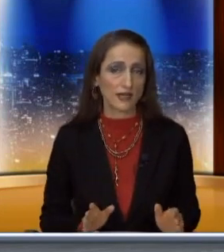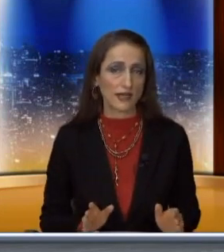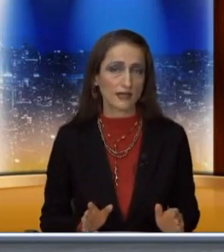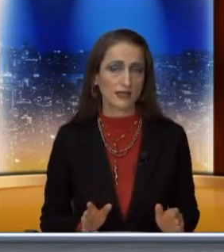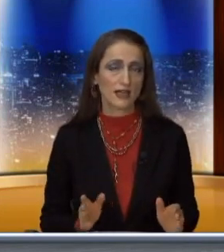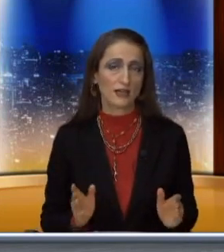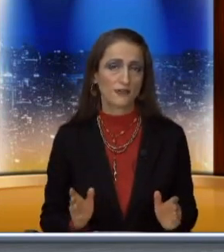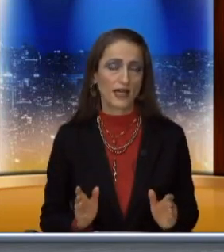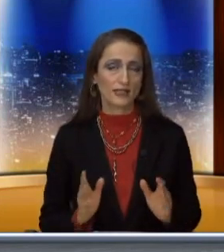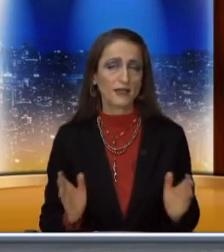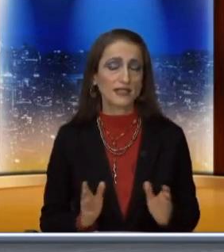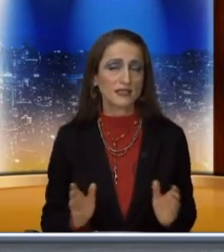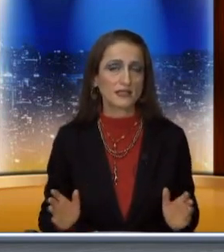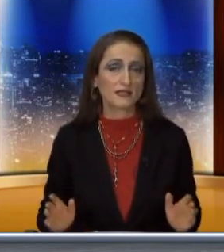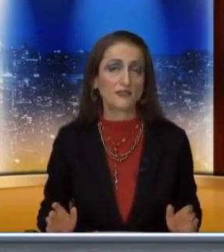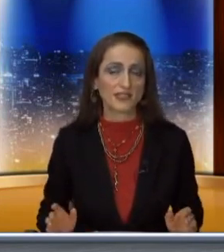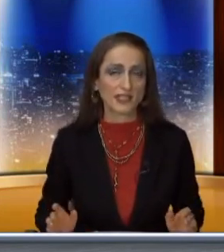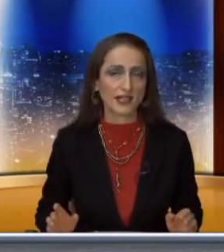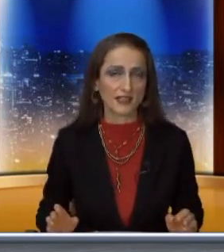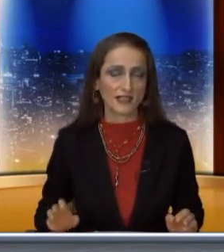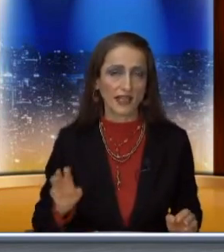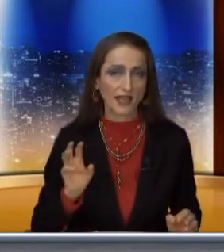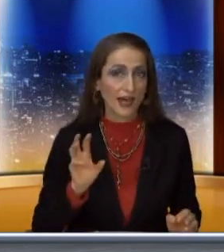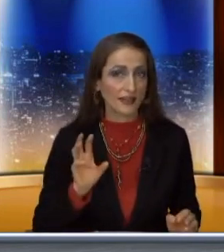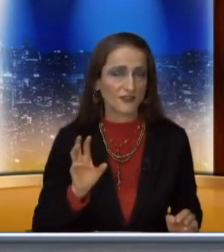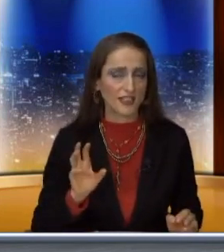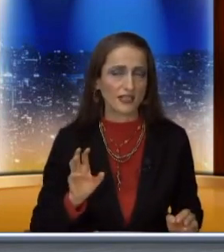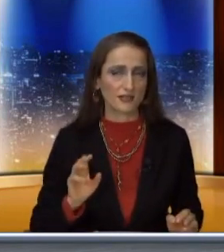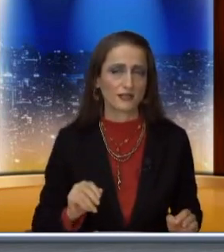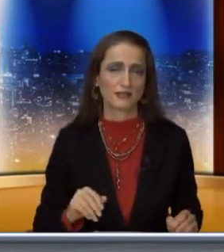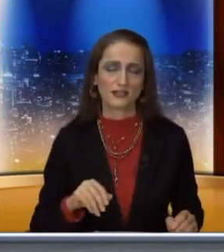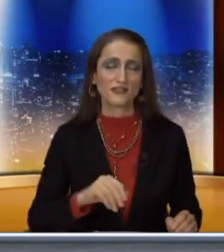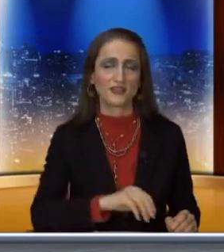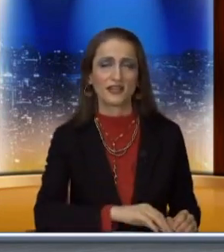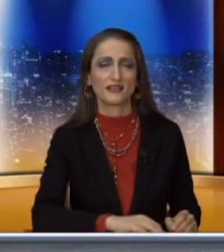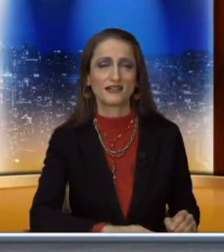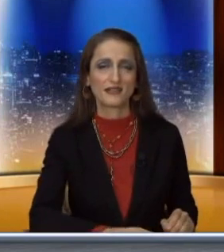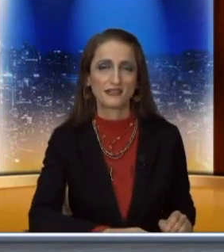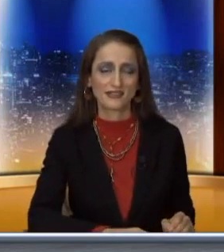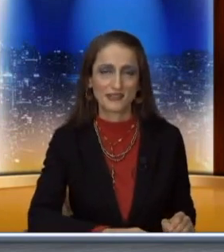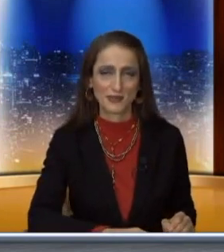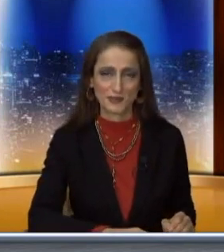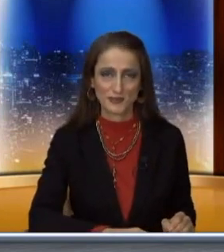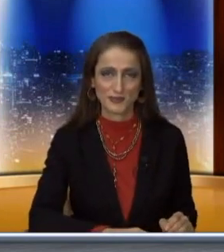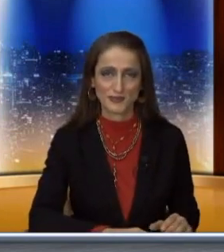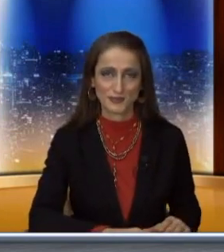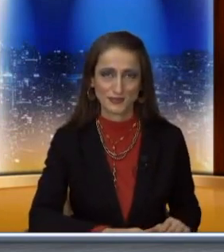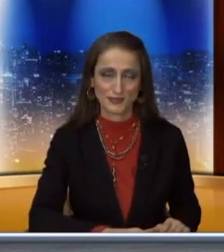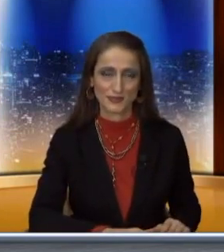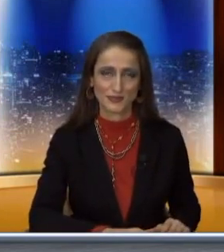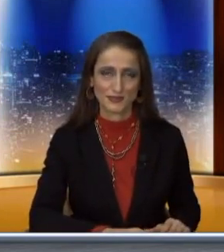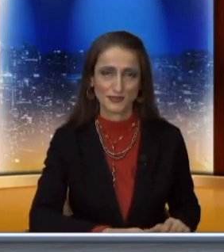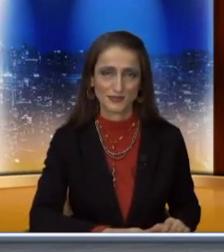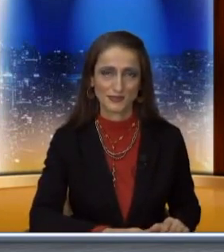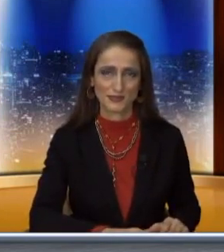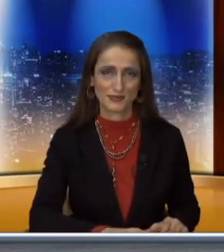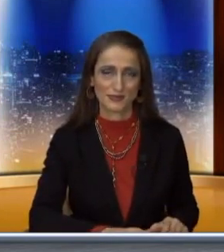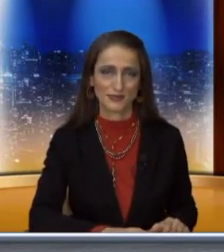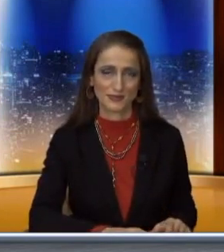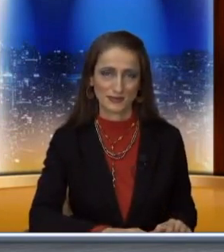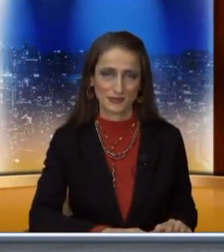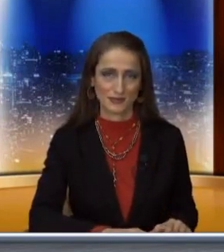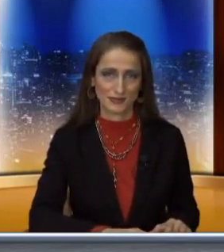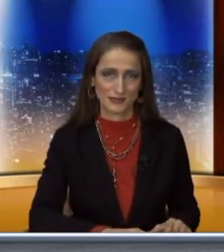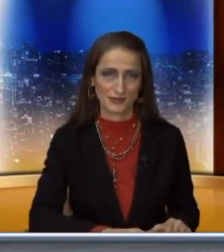كانت ببغداد؟ فأتمنى تنطينا تفاصيل أكثر على هذا الفريق، تفضل. نعم،